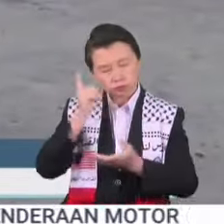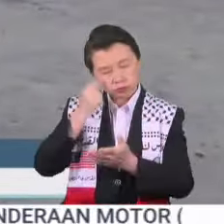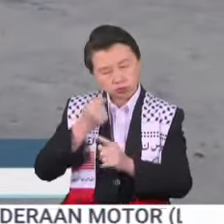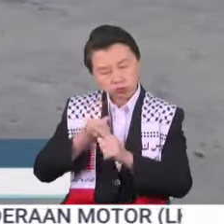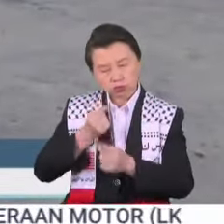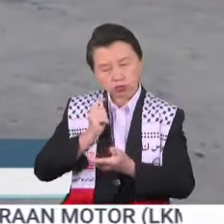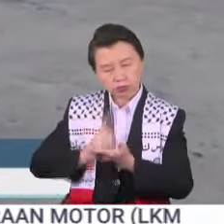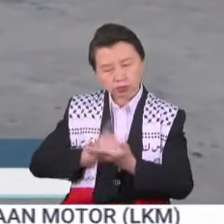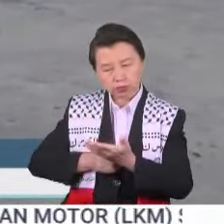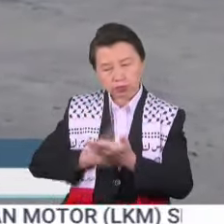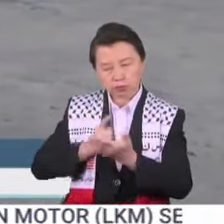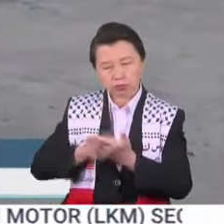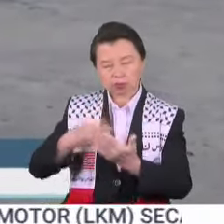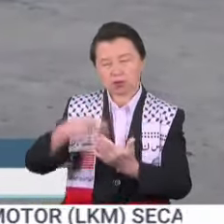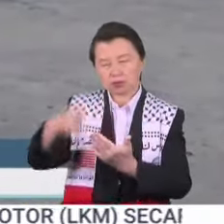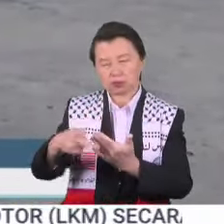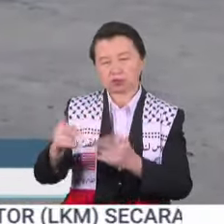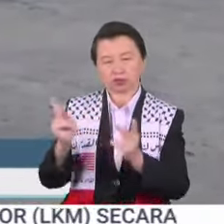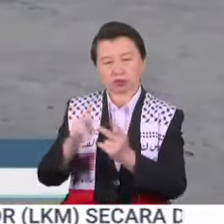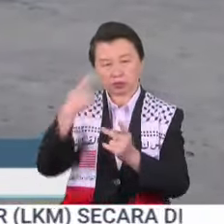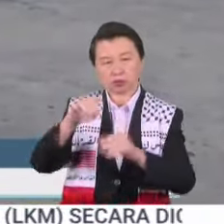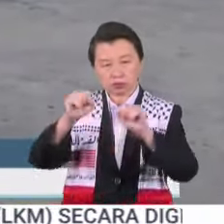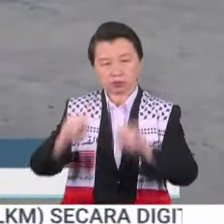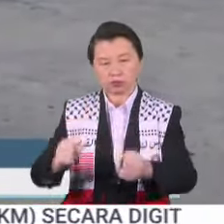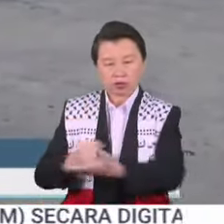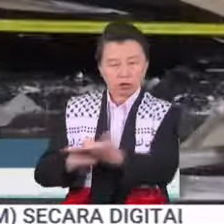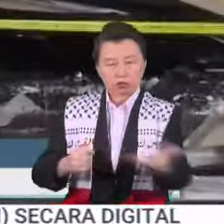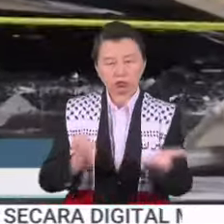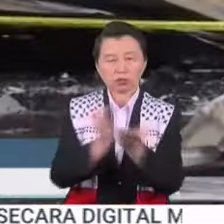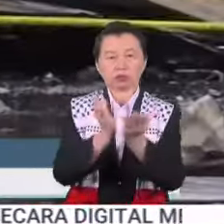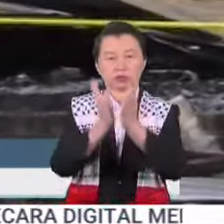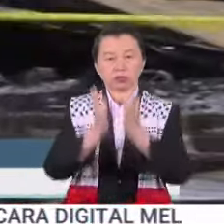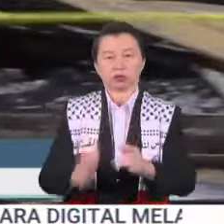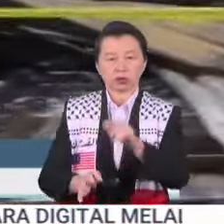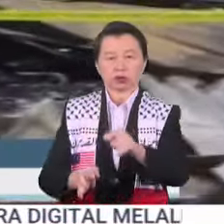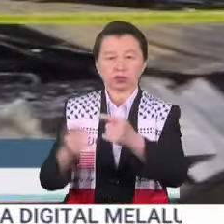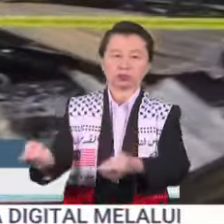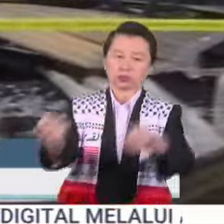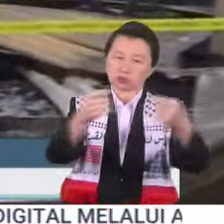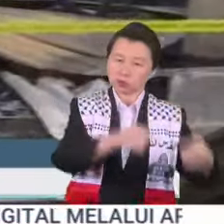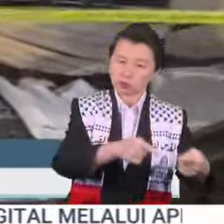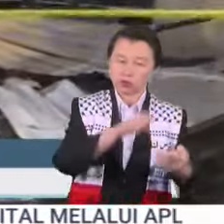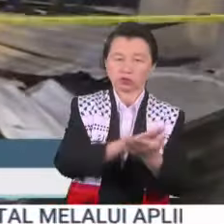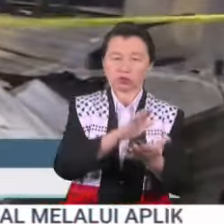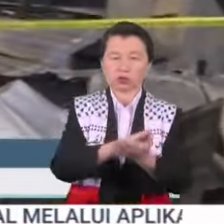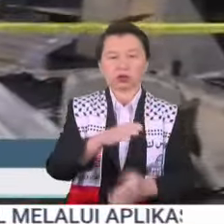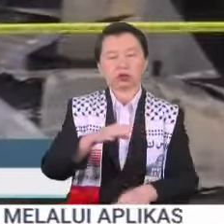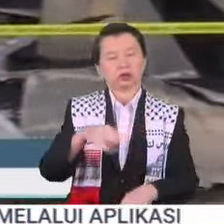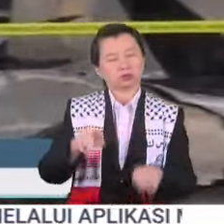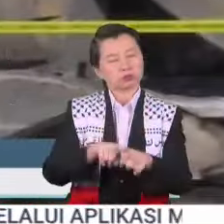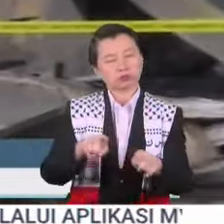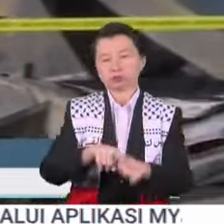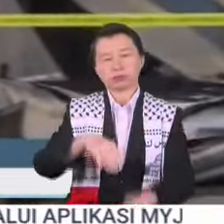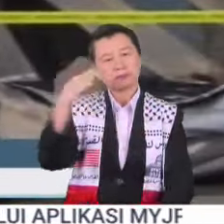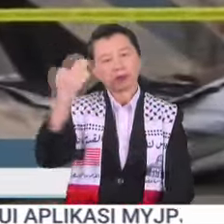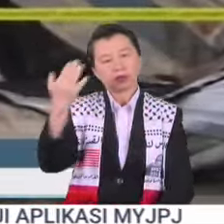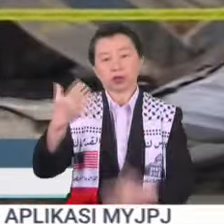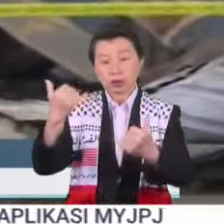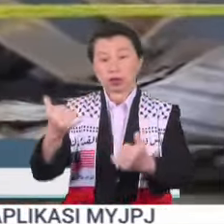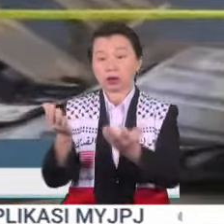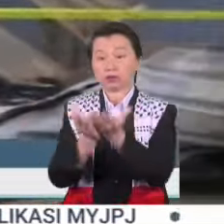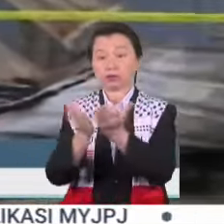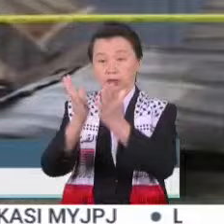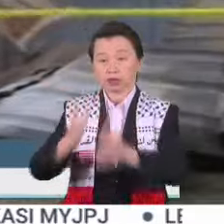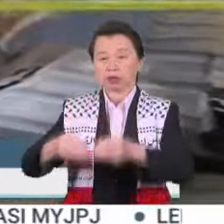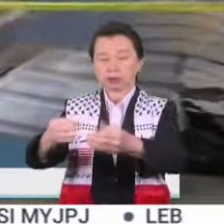membincangkan inisiatif bersesuaian bagi membolehkan kesemua pelajar terlibat hadir ke sekolah seperti biasa. Ketika ini, semua